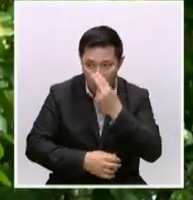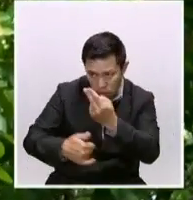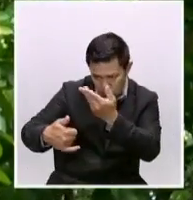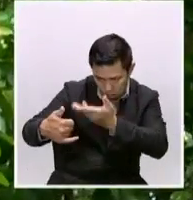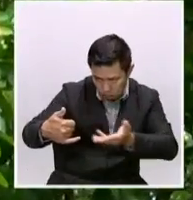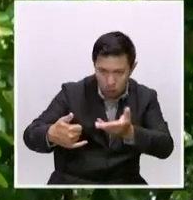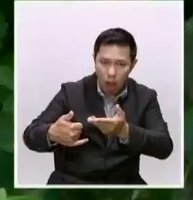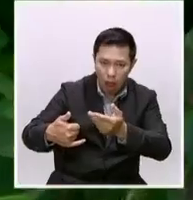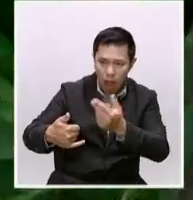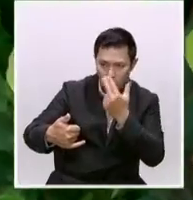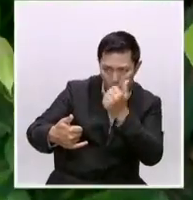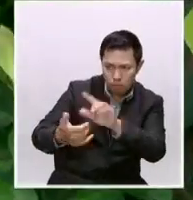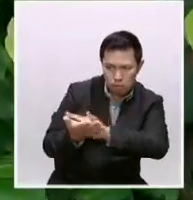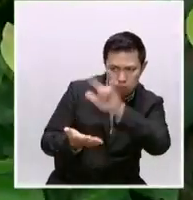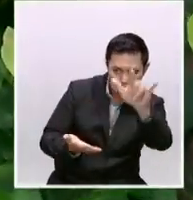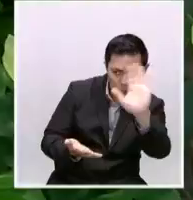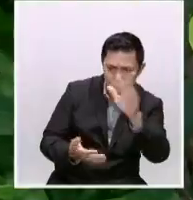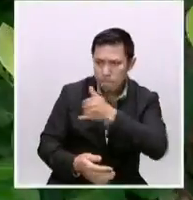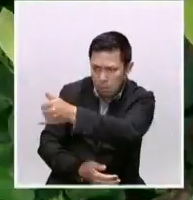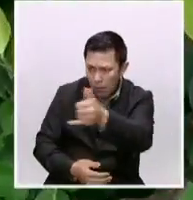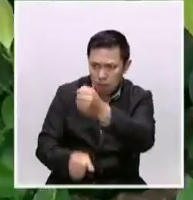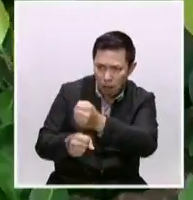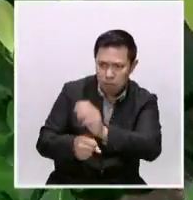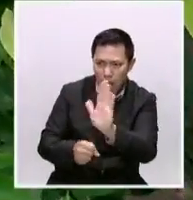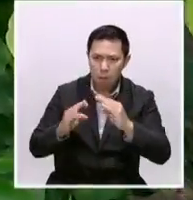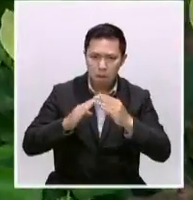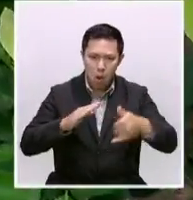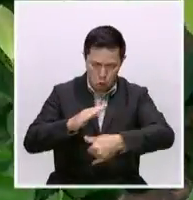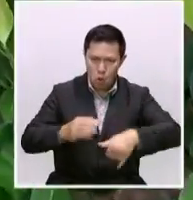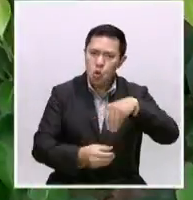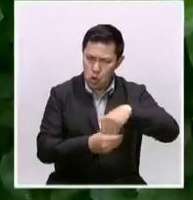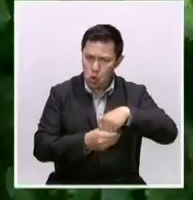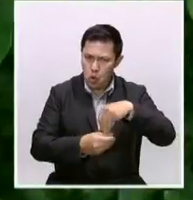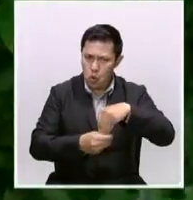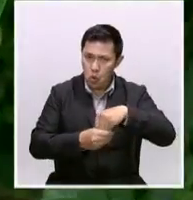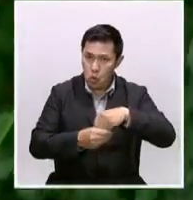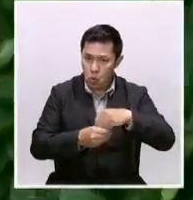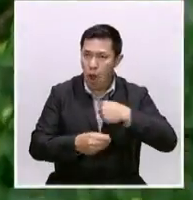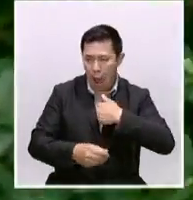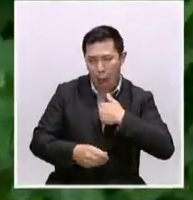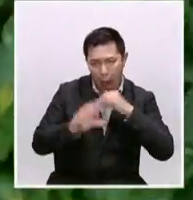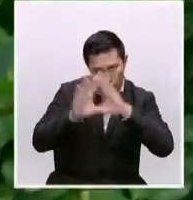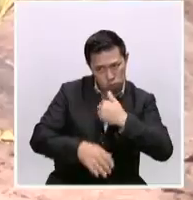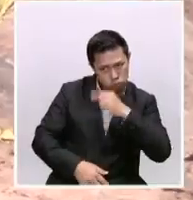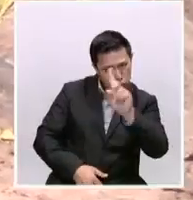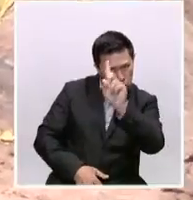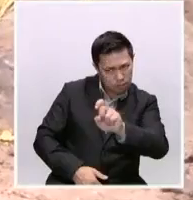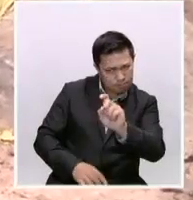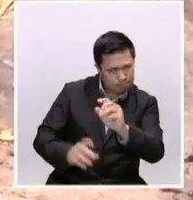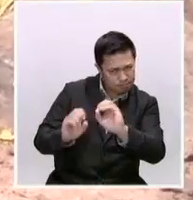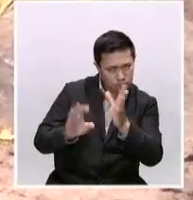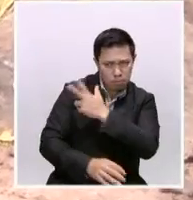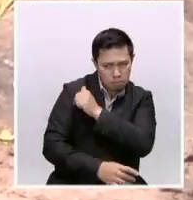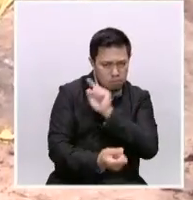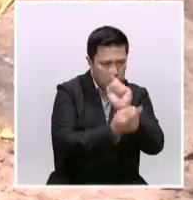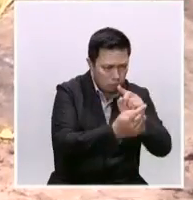การเนี่ยเข้าข่ายก็อย่าเพิ่งเดินทางอย่าเพิ่งไปทำงานอะไรอย่างเงี้ยกักตัวก่อนดูว่าเป็นเราเข้าข่ายต้องสงสัยจริงไหมหรืออาจจะต้